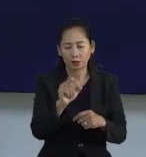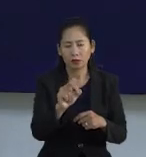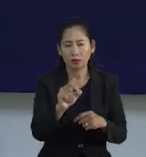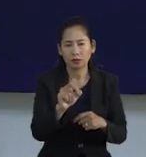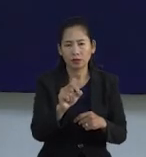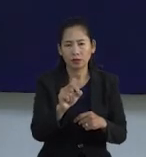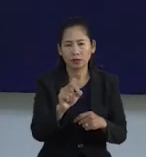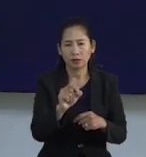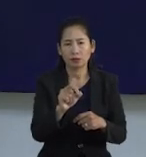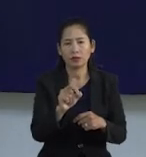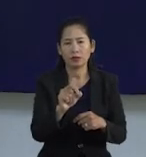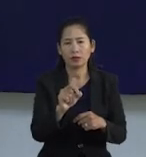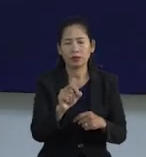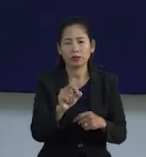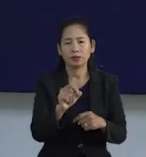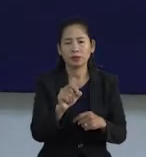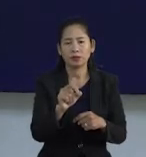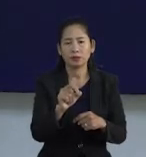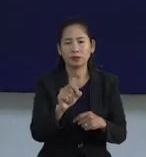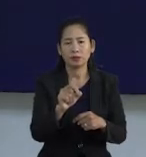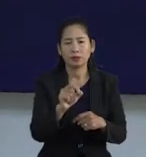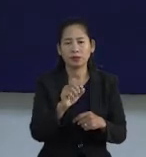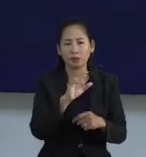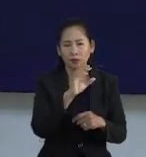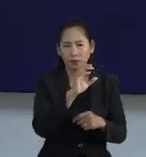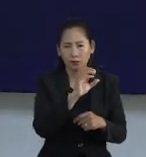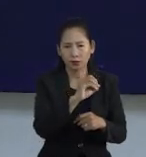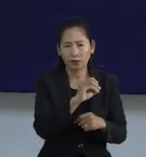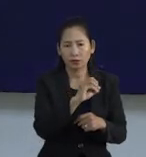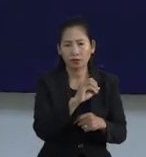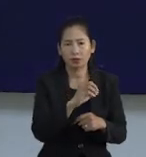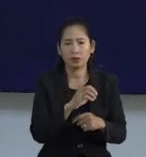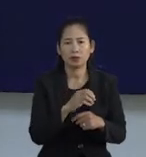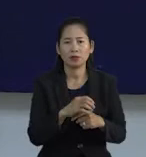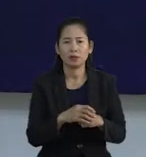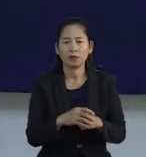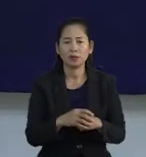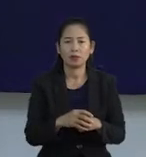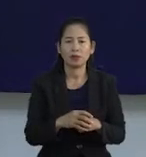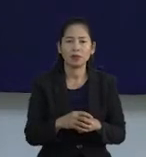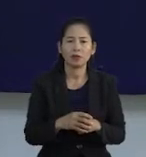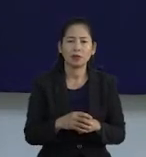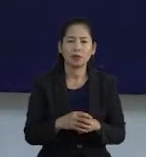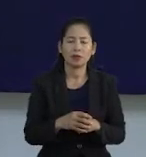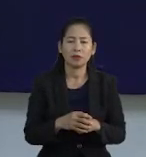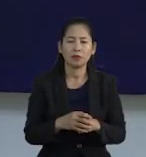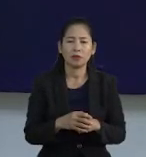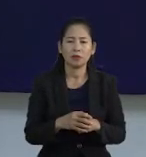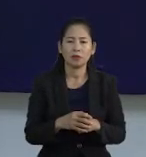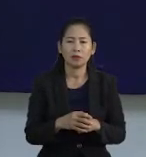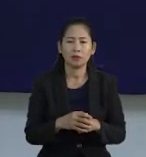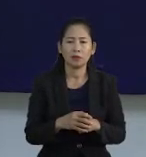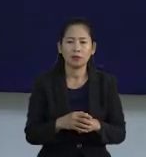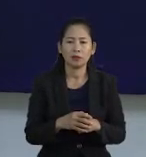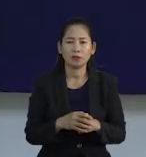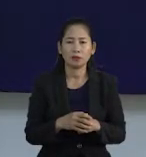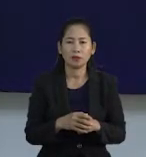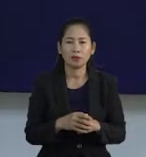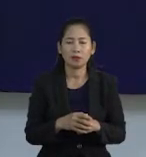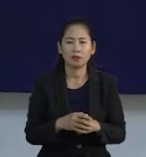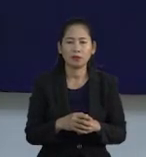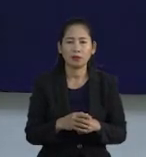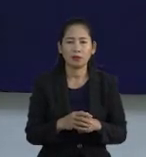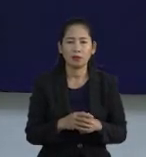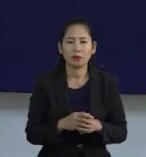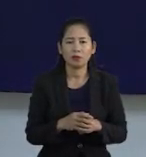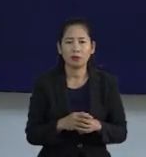tú xã phía và rồi hái dưỡng thèm và sâu bày bàn à,